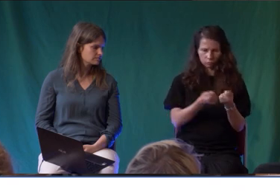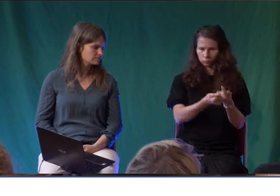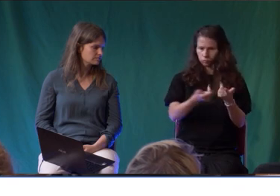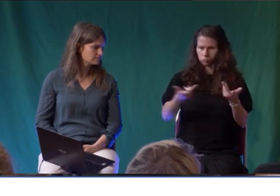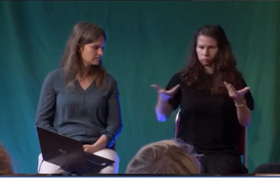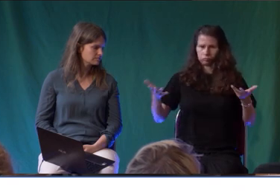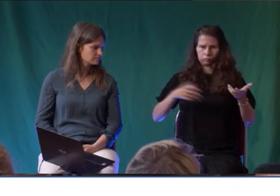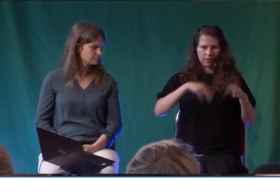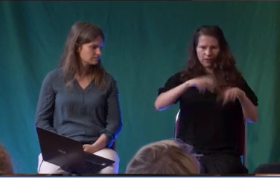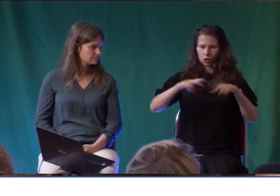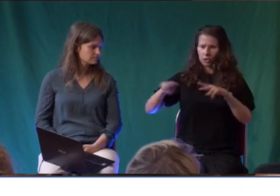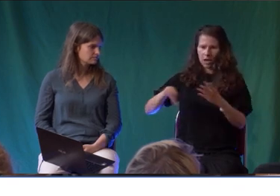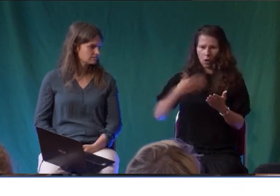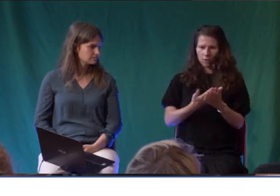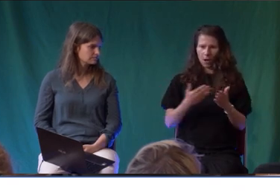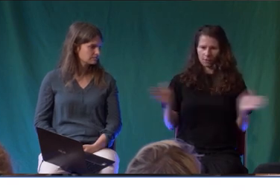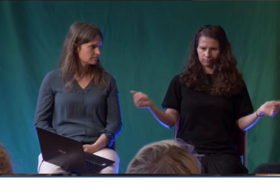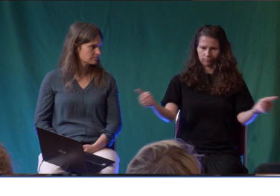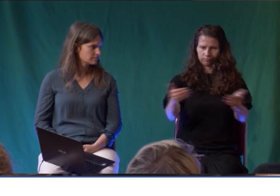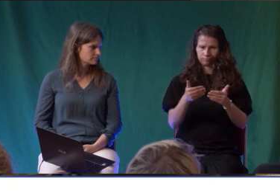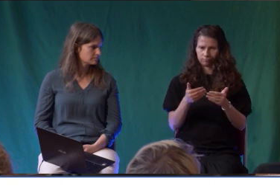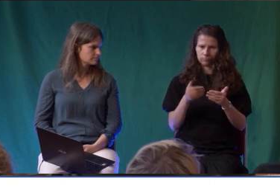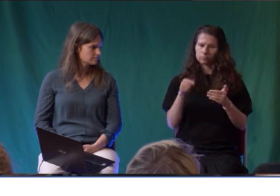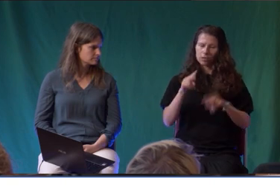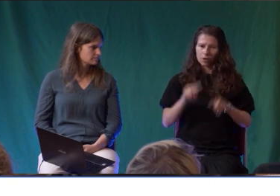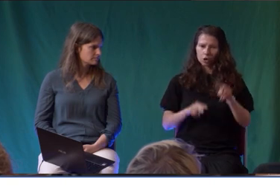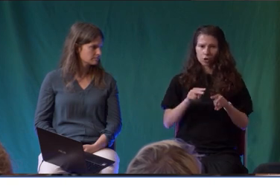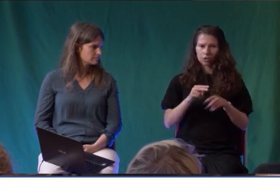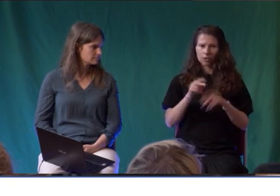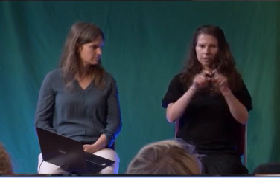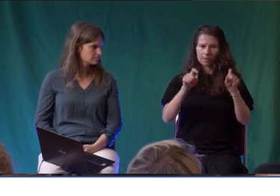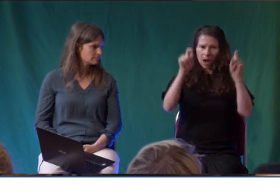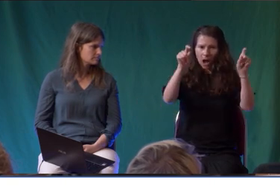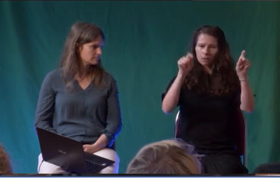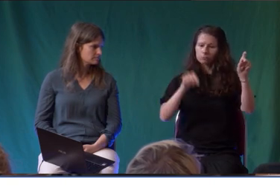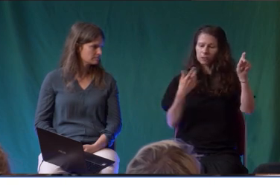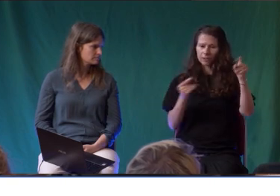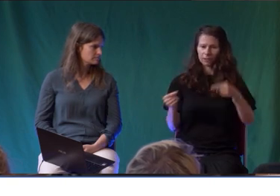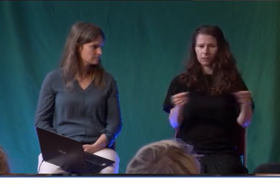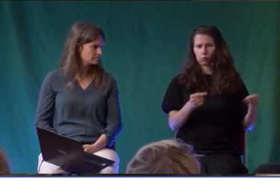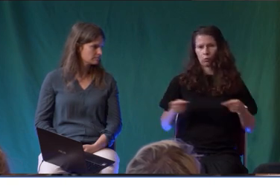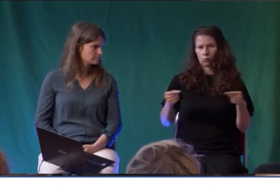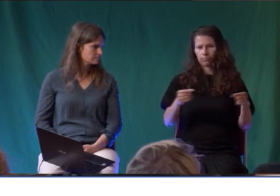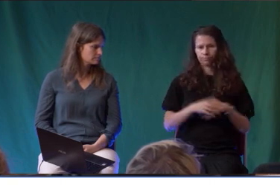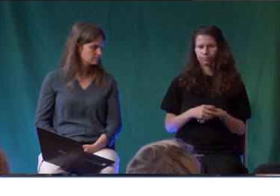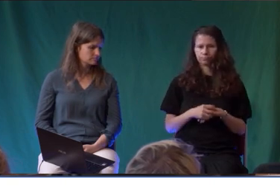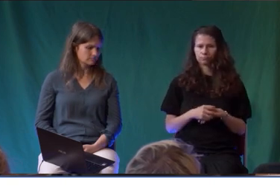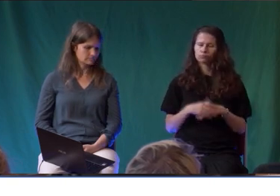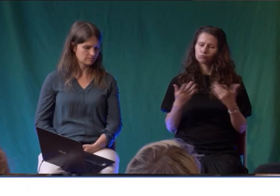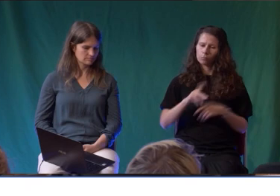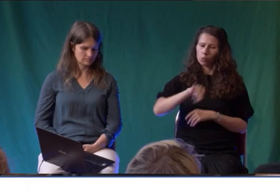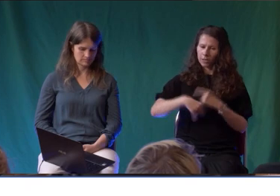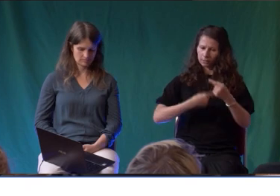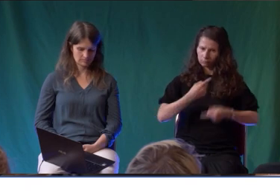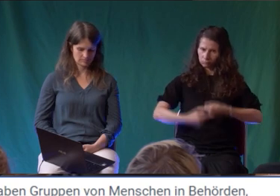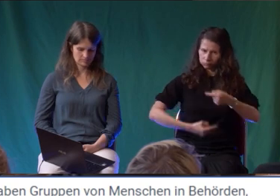fachkräftegruppe und die haben dann auch miteinander zu bestimmten Frage stellen diskutiert im Verlauf des Projekts haben wir